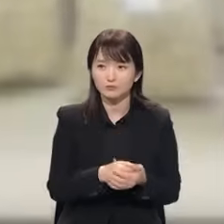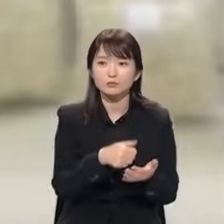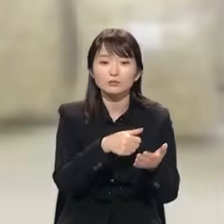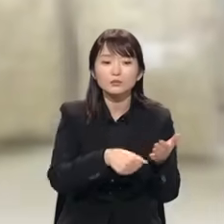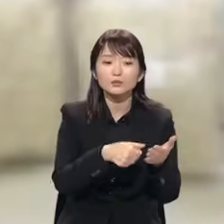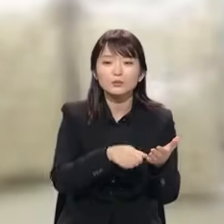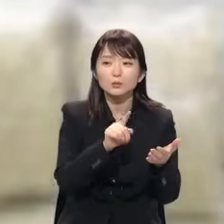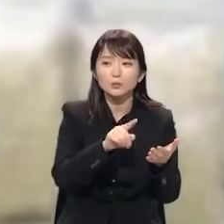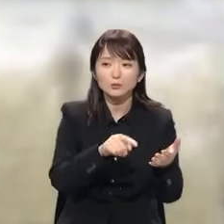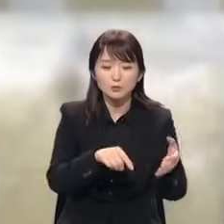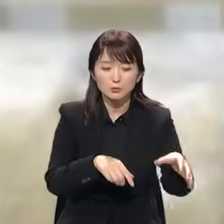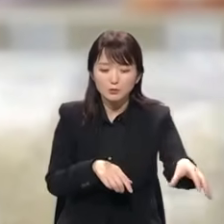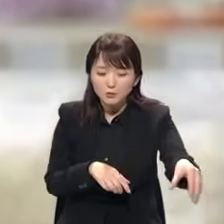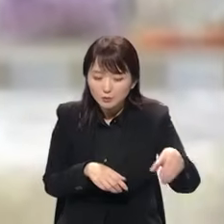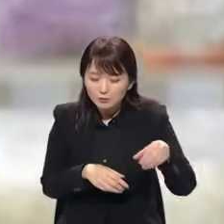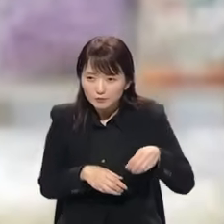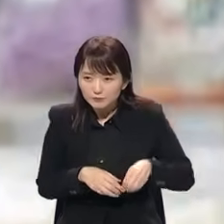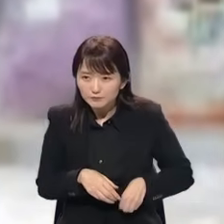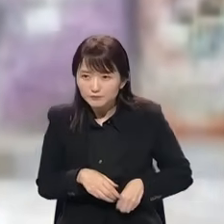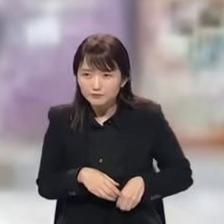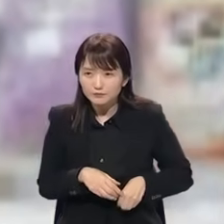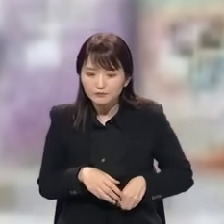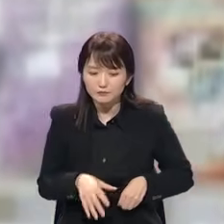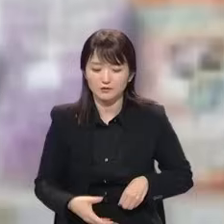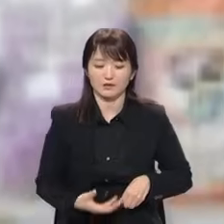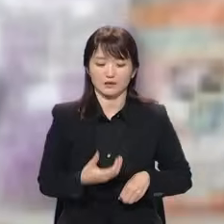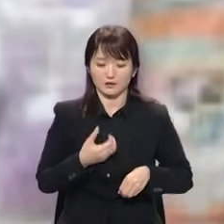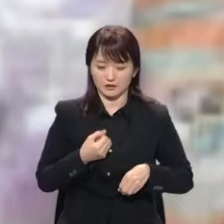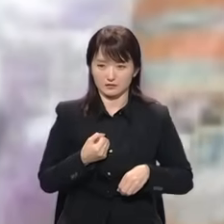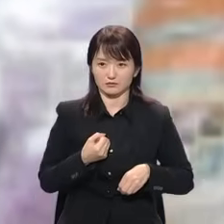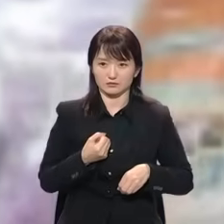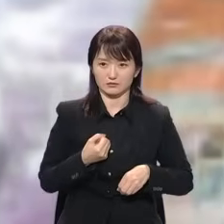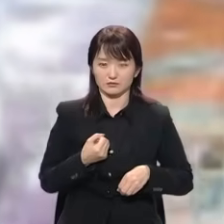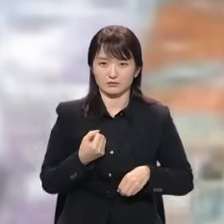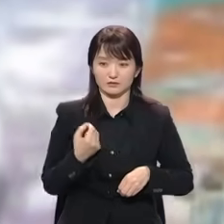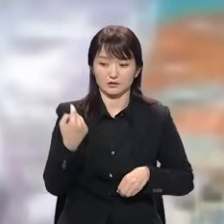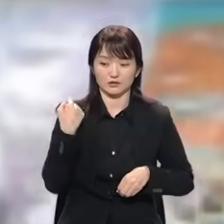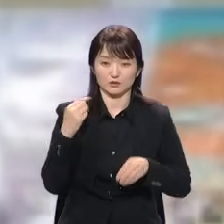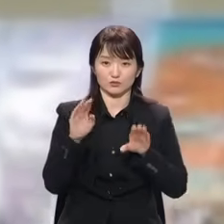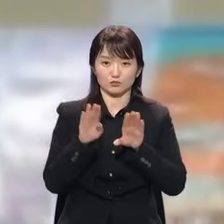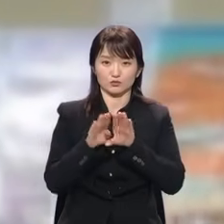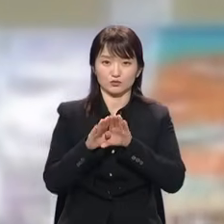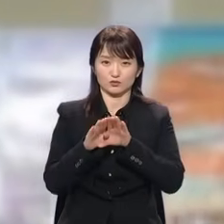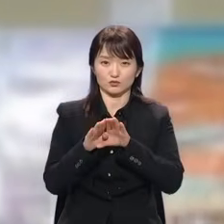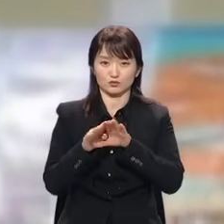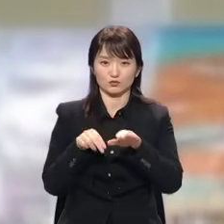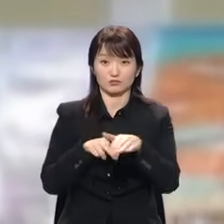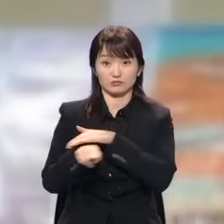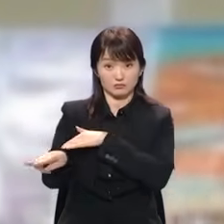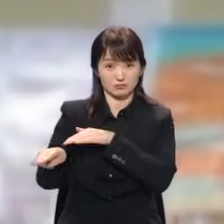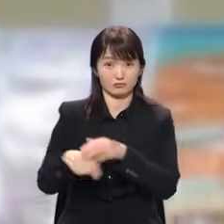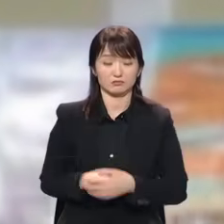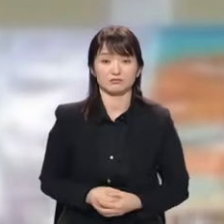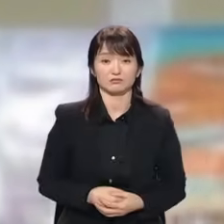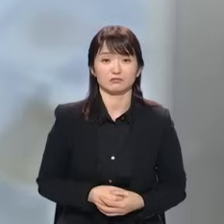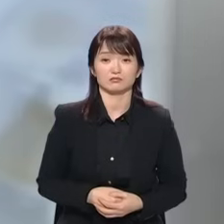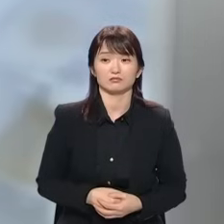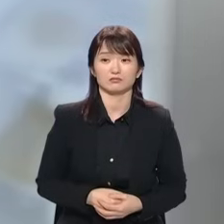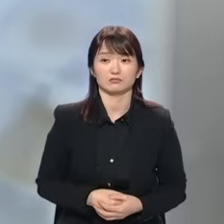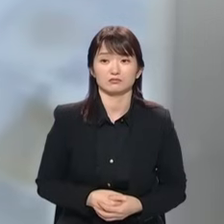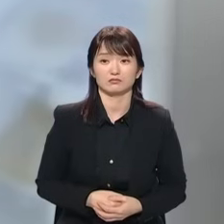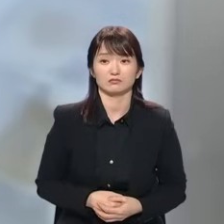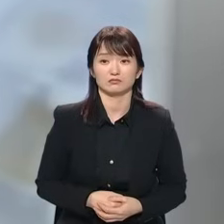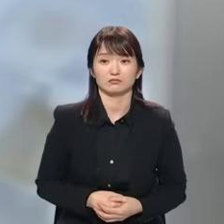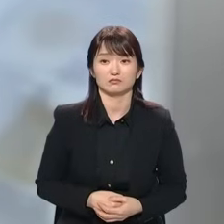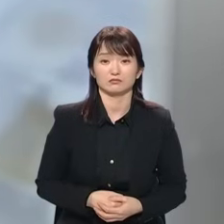물건들을 쏙쏙 익숙하게 집어들더니, 왔던 뒷문으로 다시 나갑니다. 계산대는 쳐다보지도 않고 들고 튀었어요.